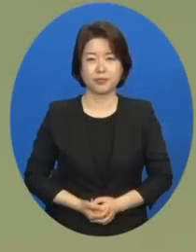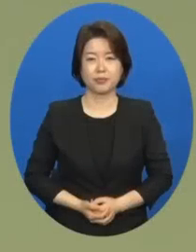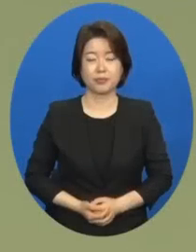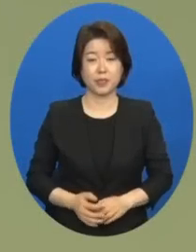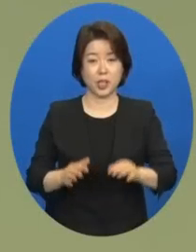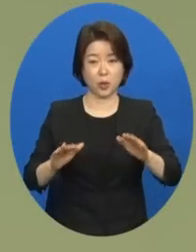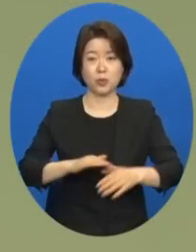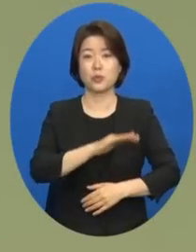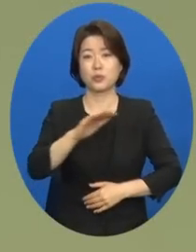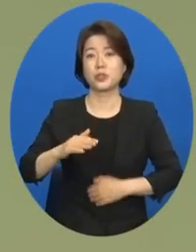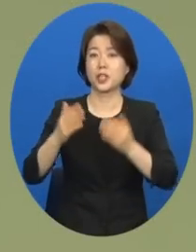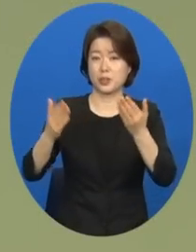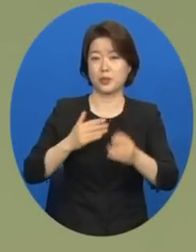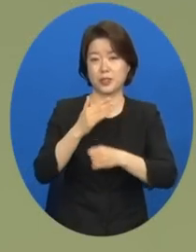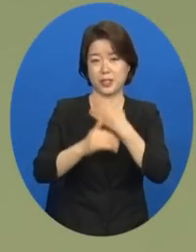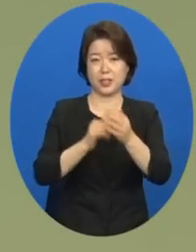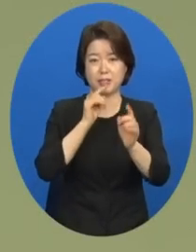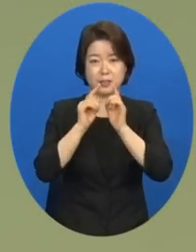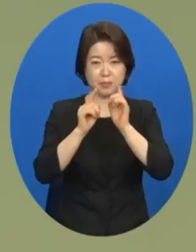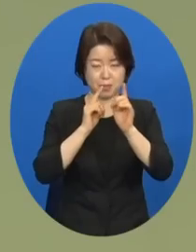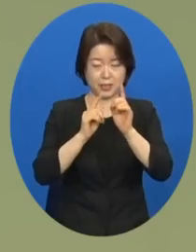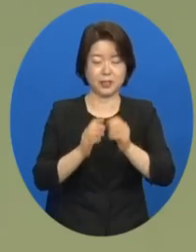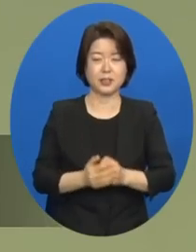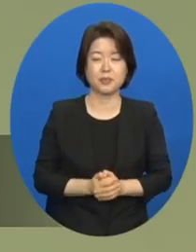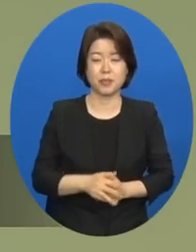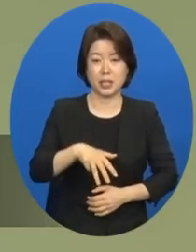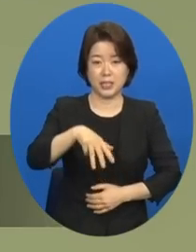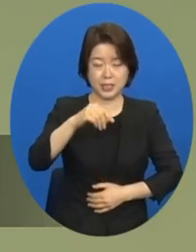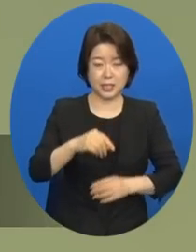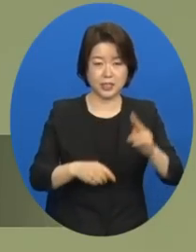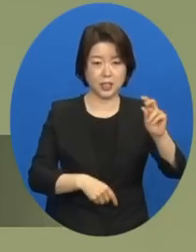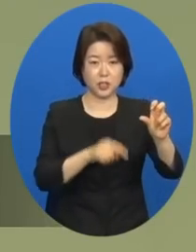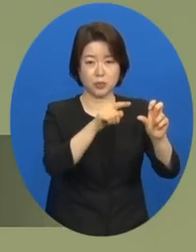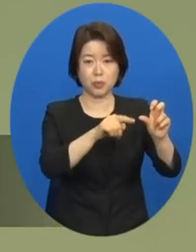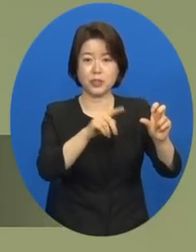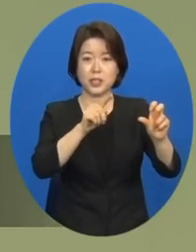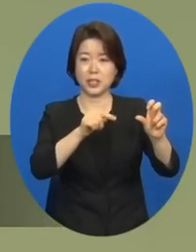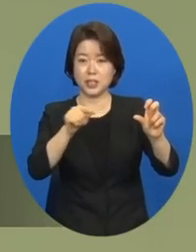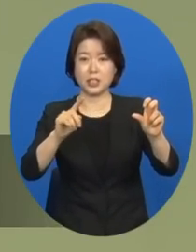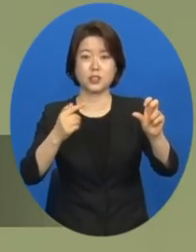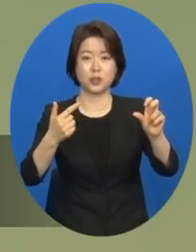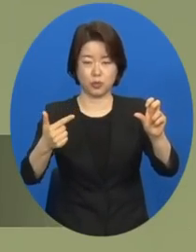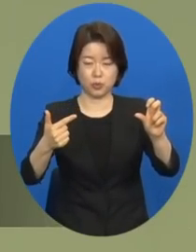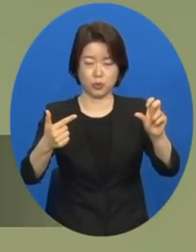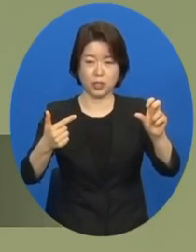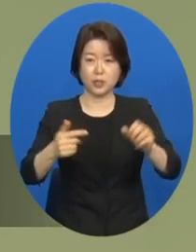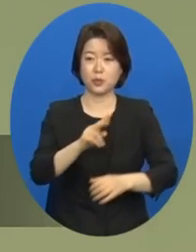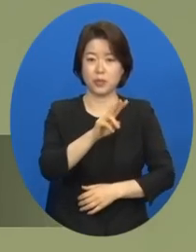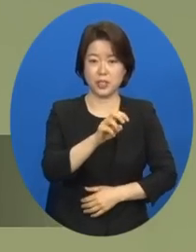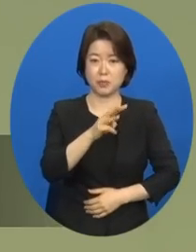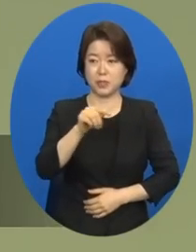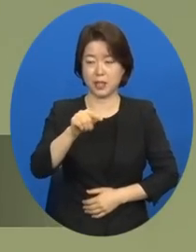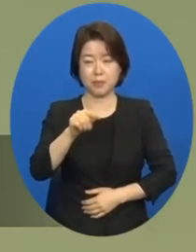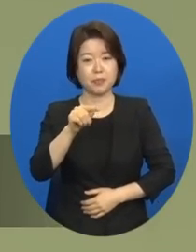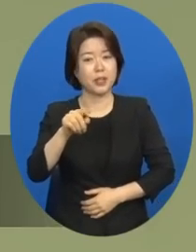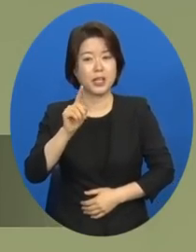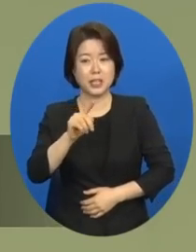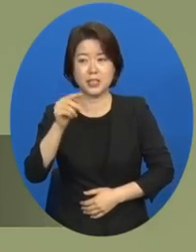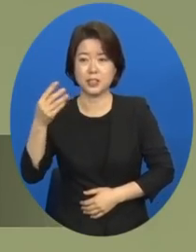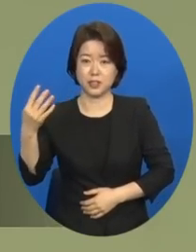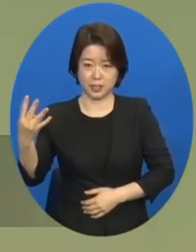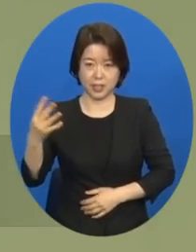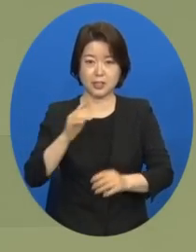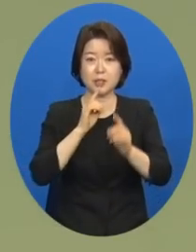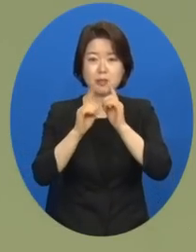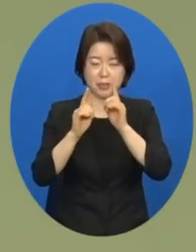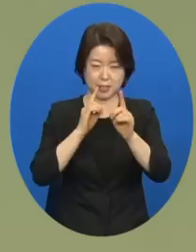오늘 우리에게 주시는 하나님의 말씀은 창세기 25장 1절에서 6절까지 그리고 창세기 23장 1절 4절